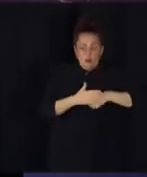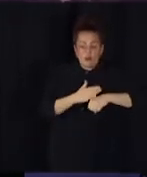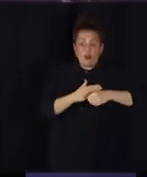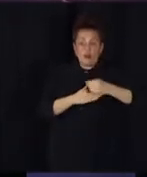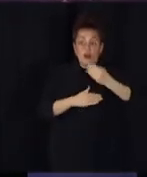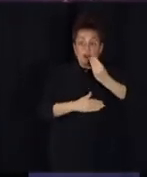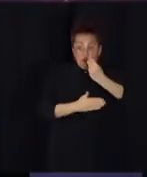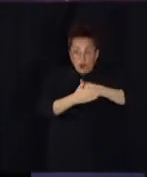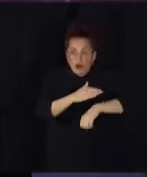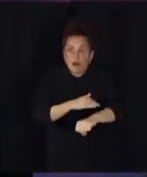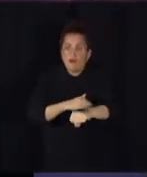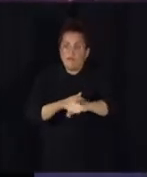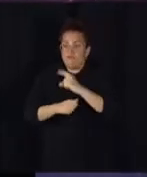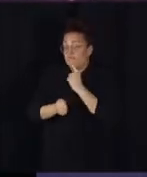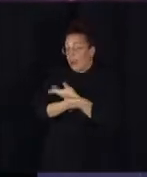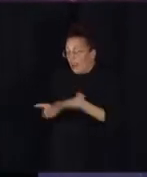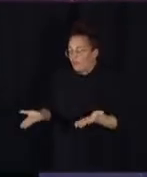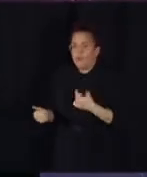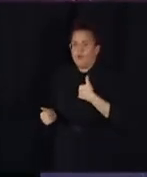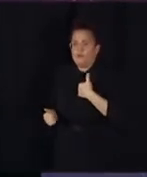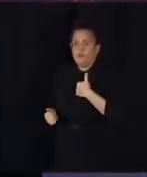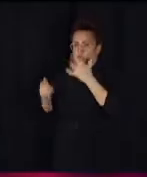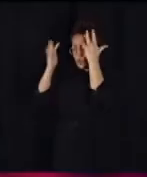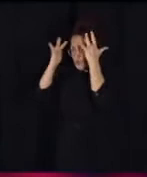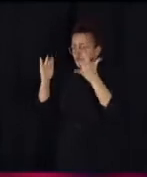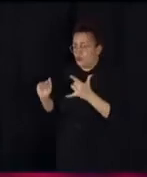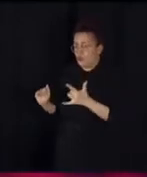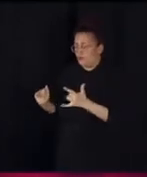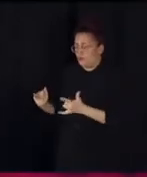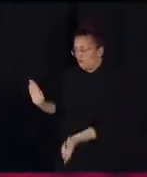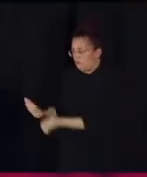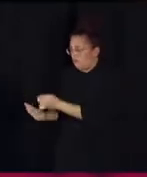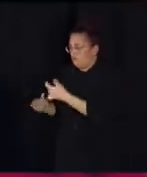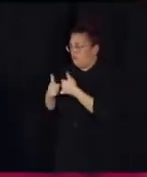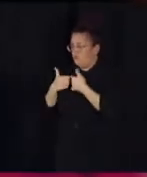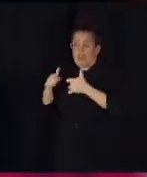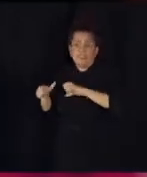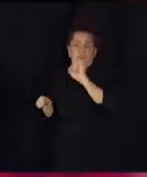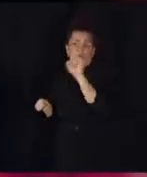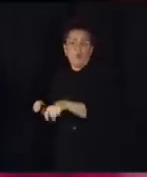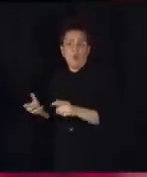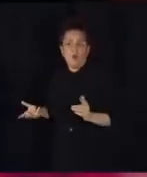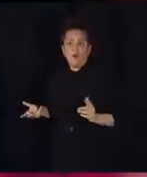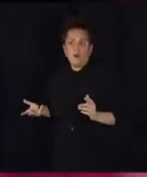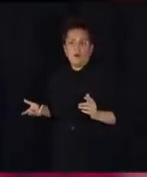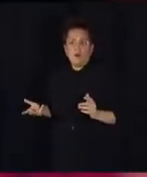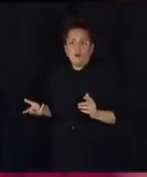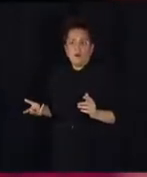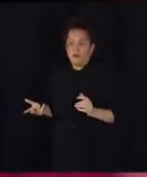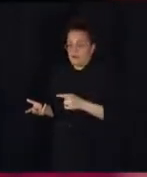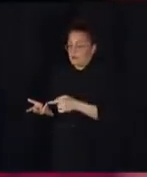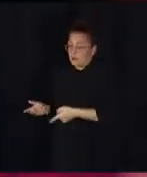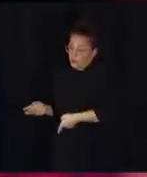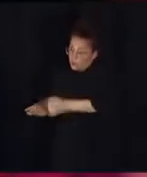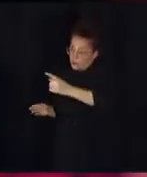bénéficions d'un accès à la culture et à l'éducation, et pour faire en sorte que nous, on puisse passer des